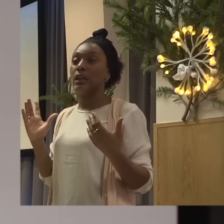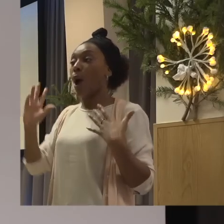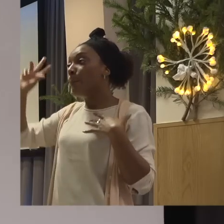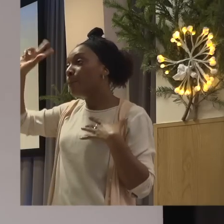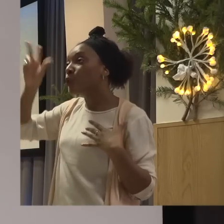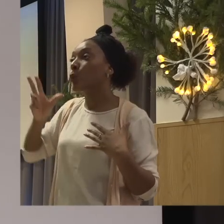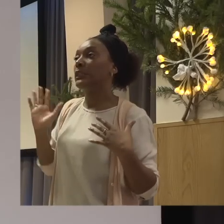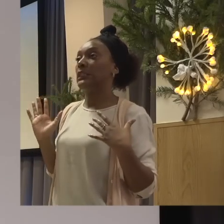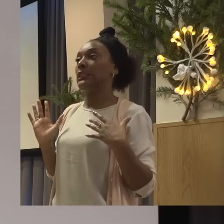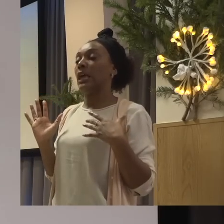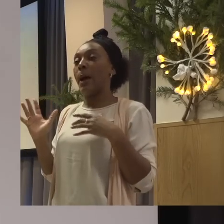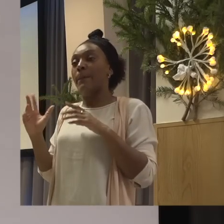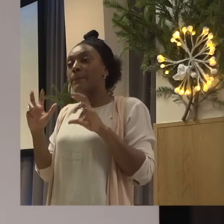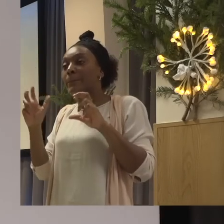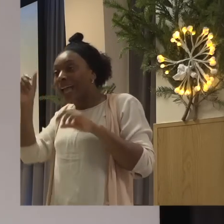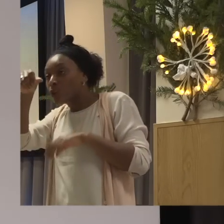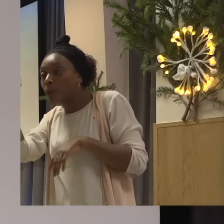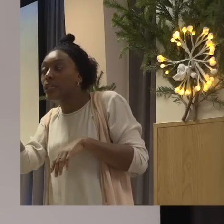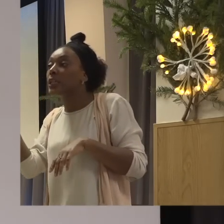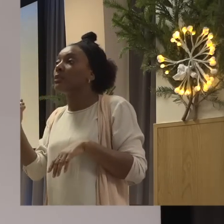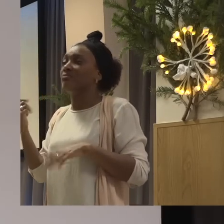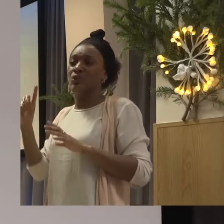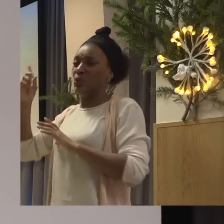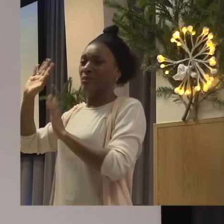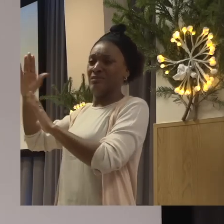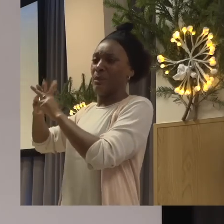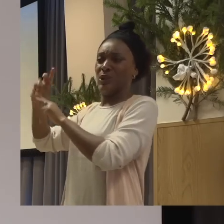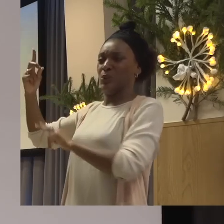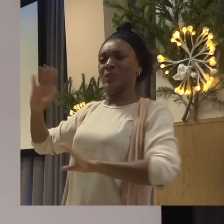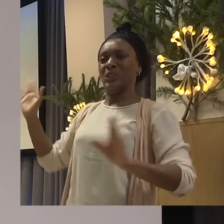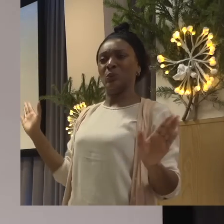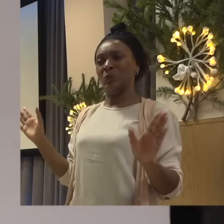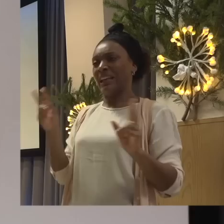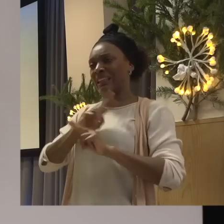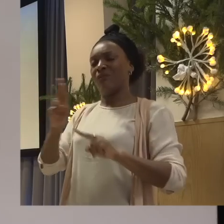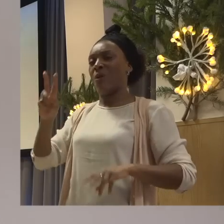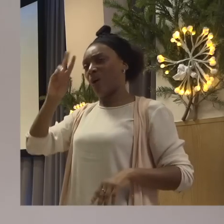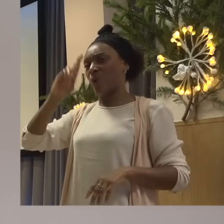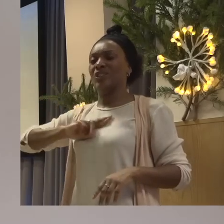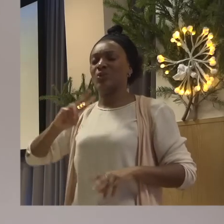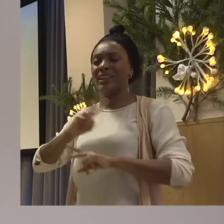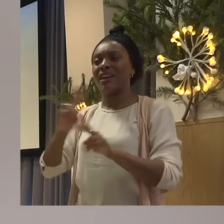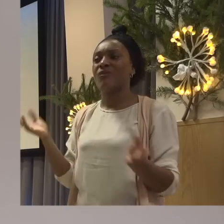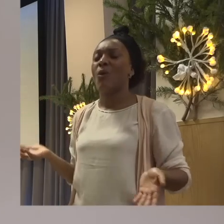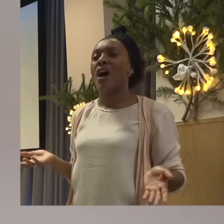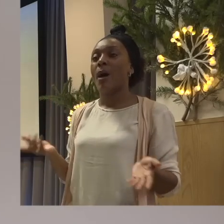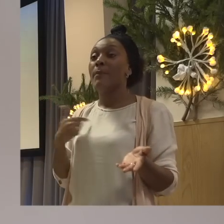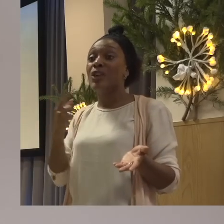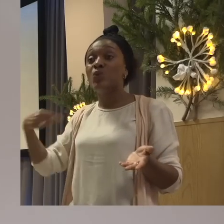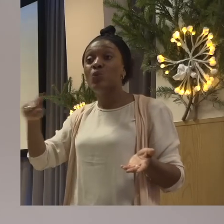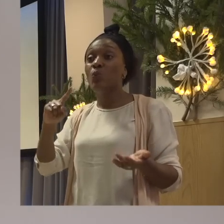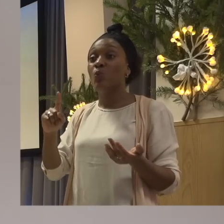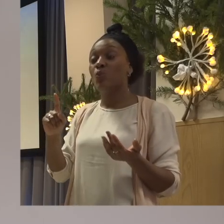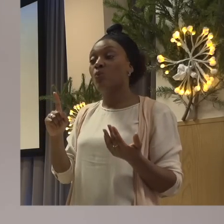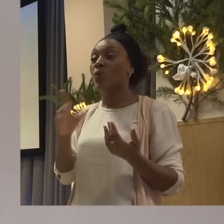Dieu n'est pas baptiste, Dieu n'est pas catholique. Dieu est Dieu. Et il est beaucoup plus facile de le loger dans une manière de